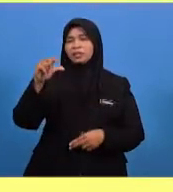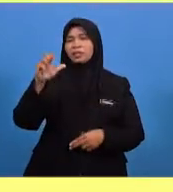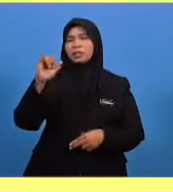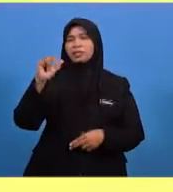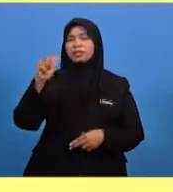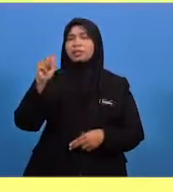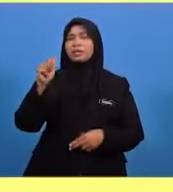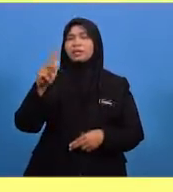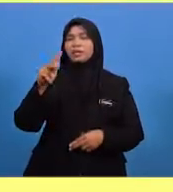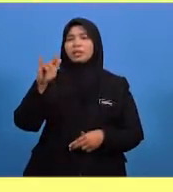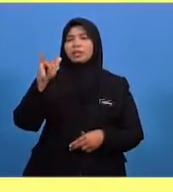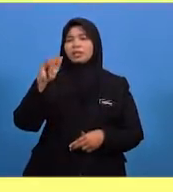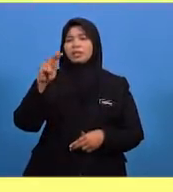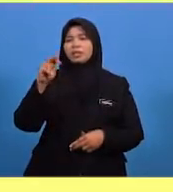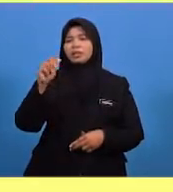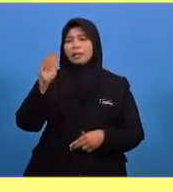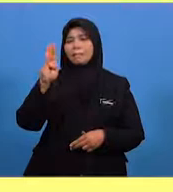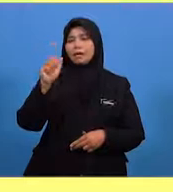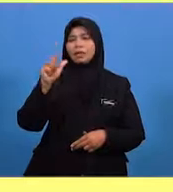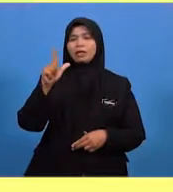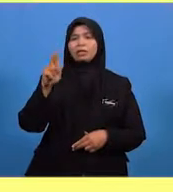serangan terhadap jepun